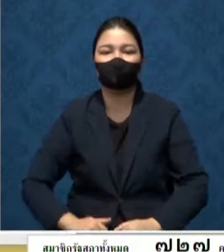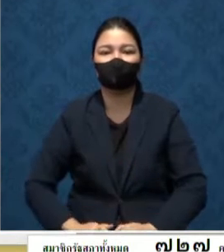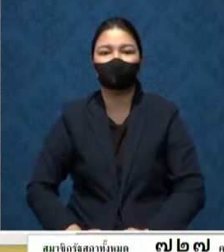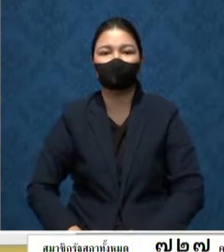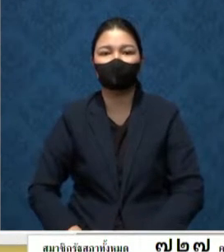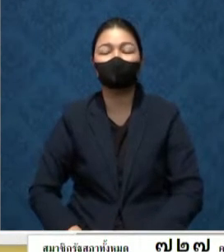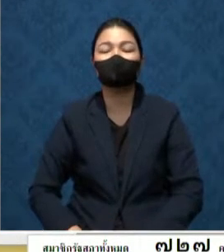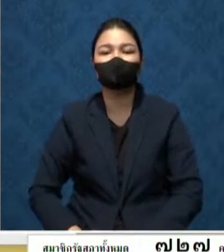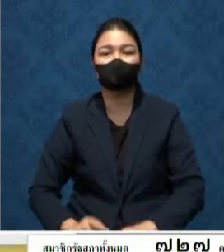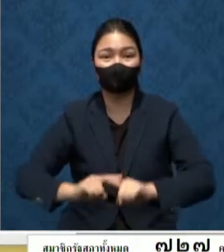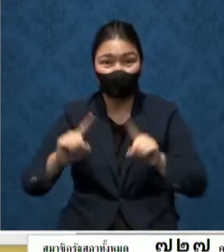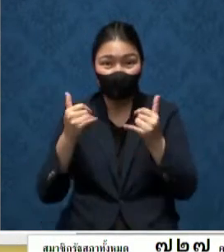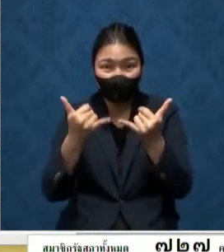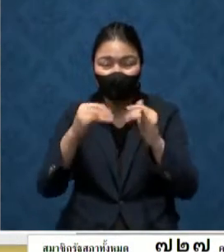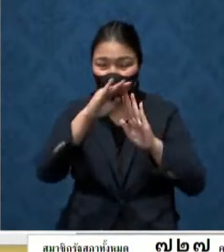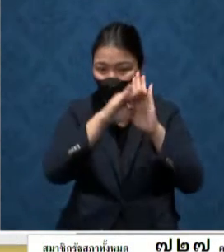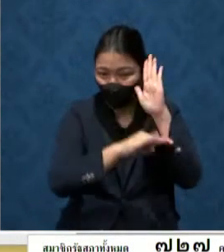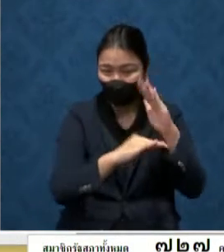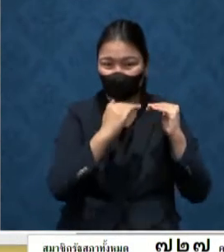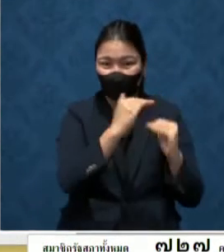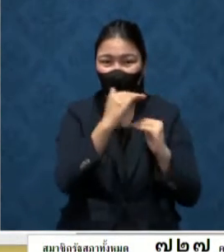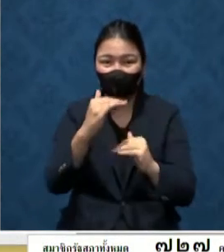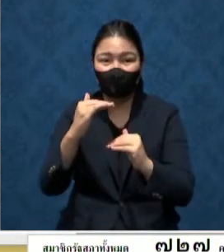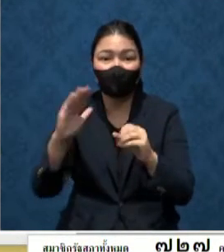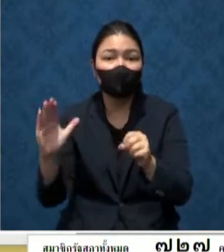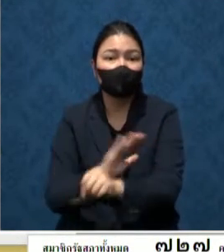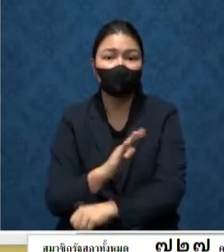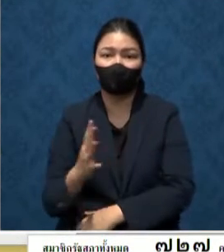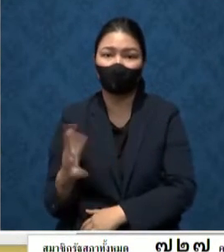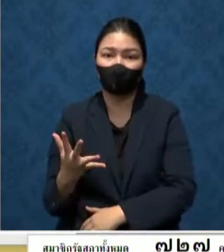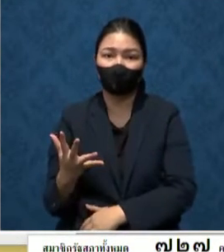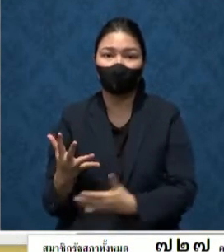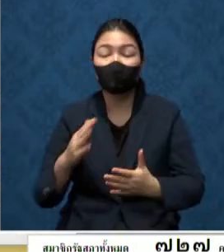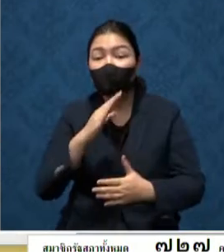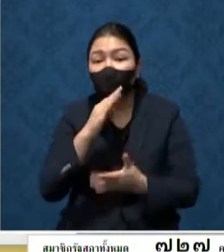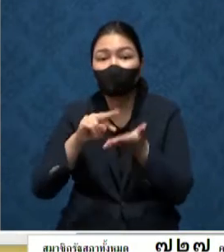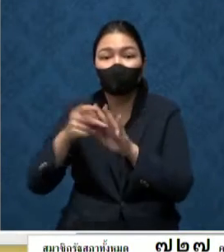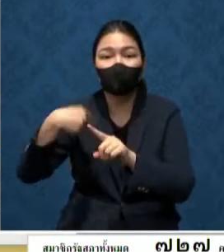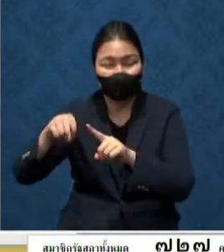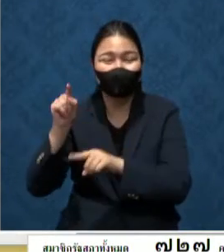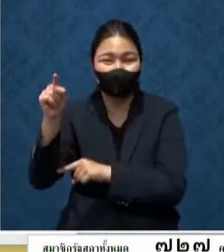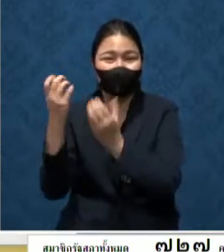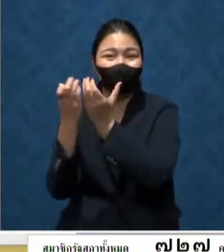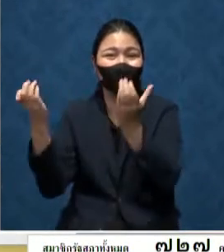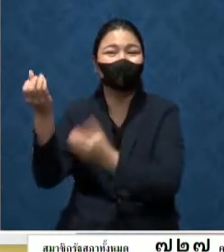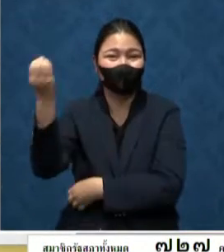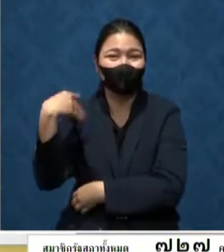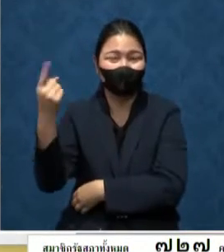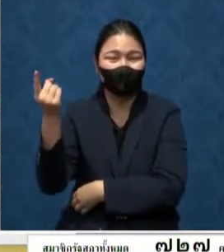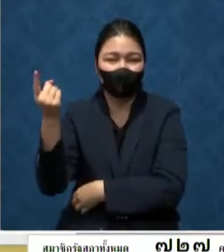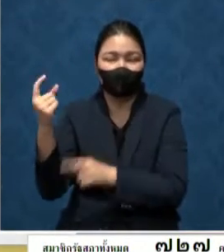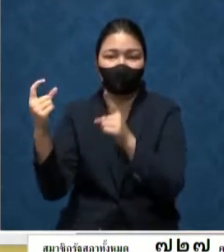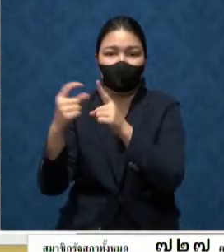ทีนี้เราไม่มีทุกขั้นตอนเนี่ยถ้าข้อความเนี่ยทุกขั้นตอนเนี่ยอยู่ในรัฐธรรมนูญเป็นข้อความที่หาย